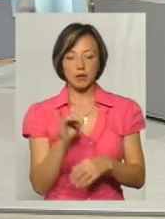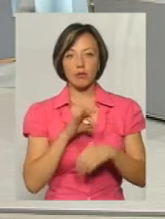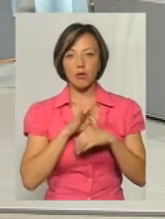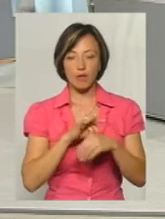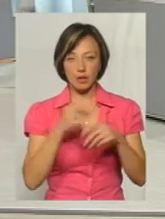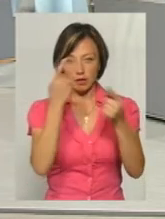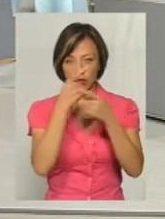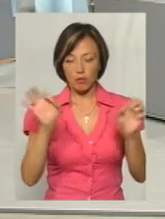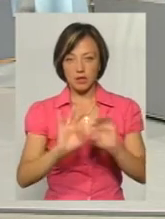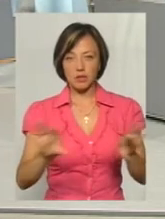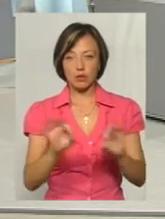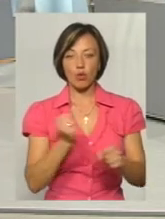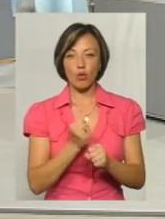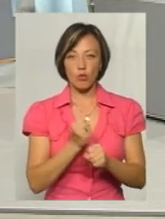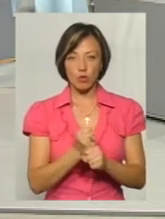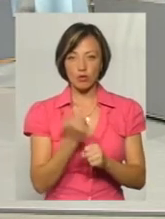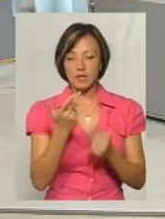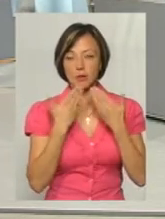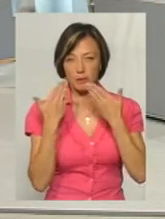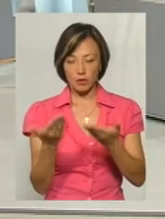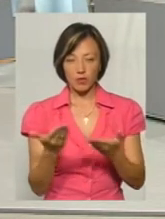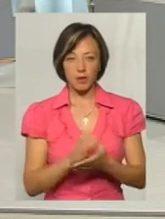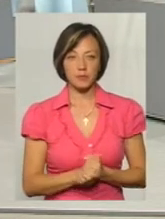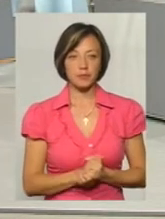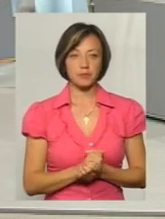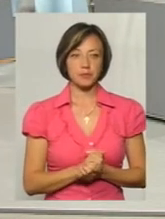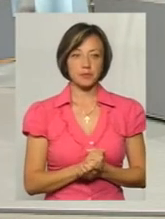проводять інформаційну роботу, то, що ви запитували.